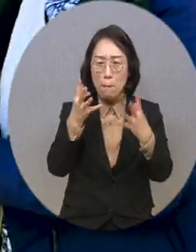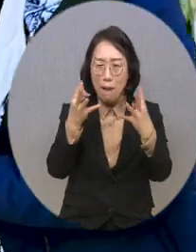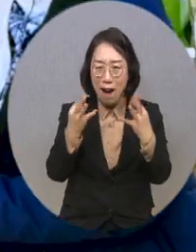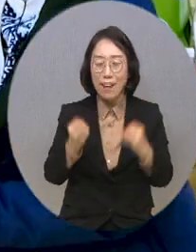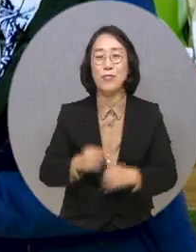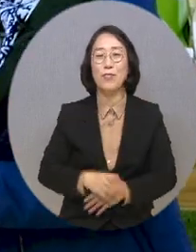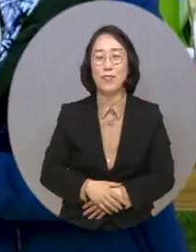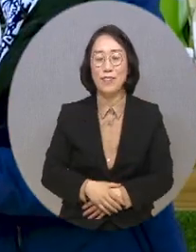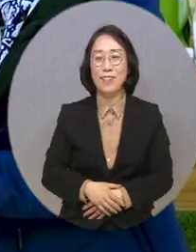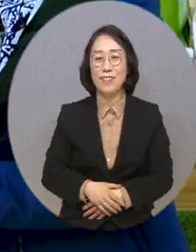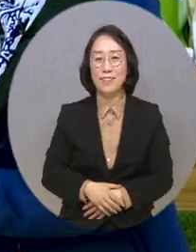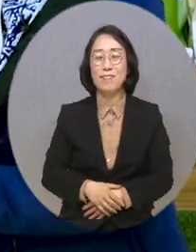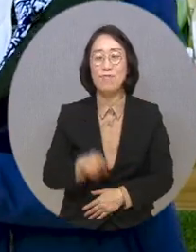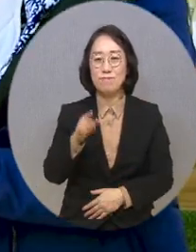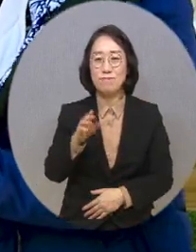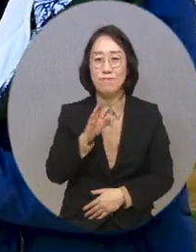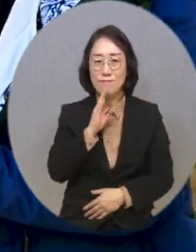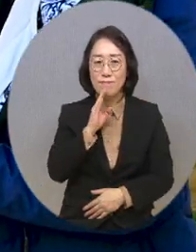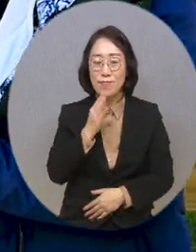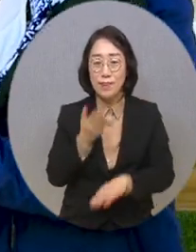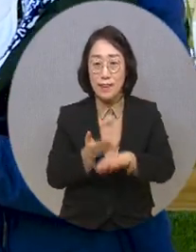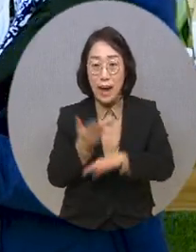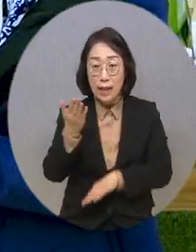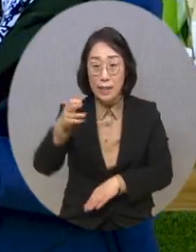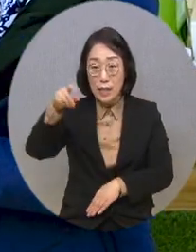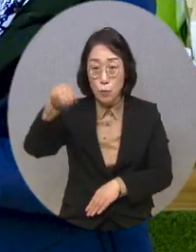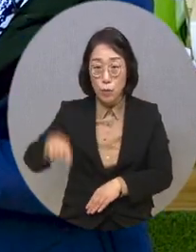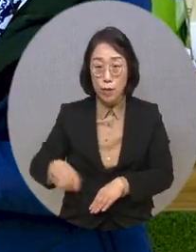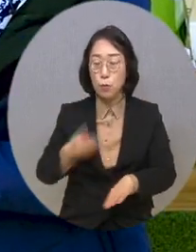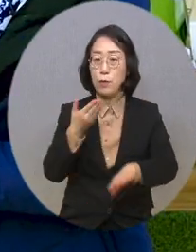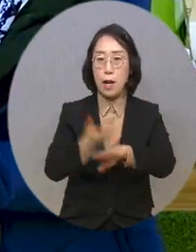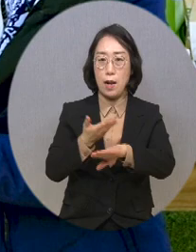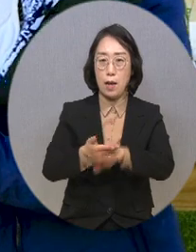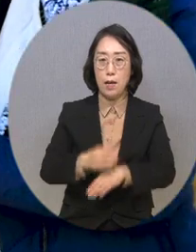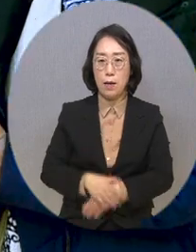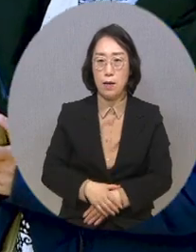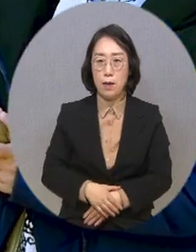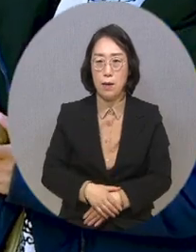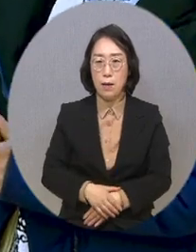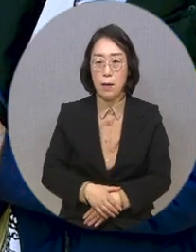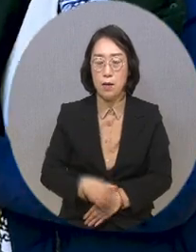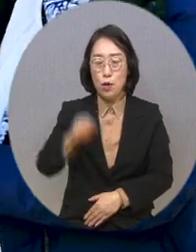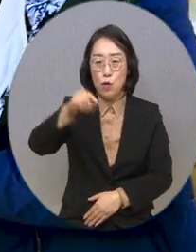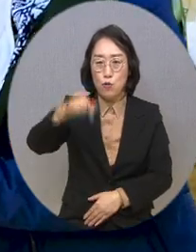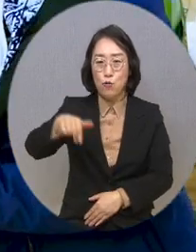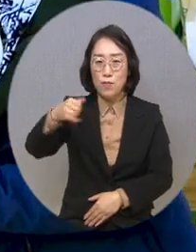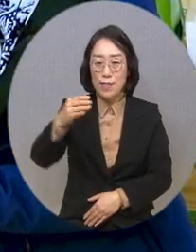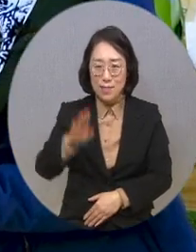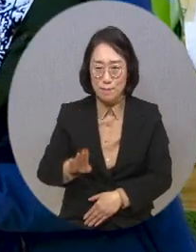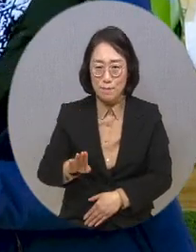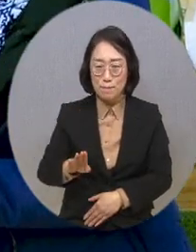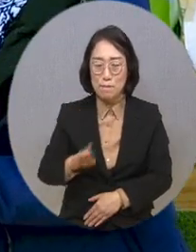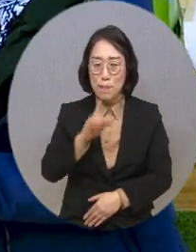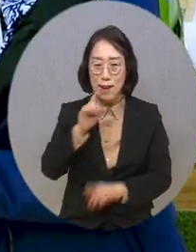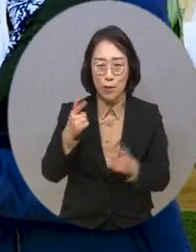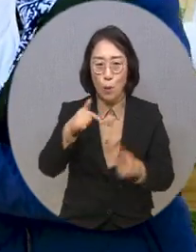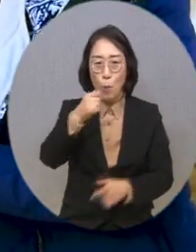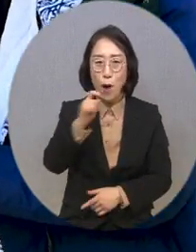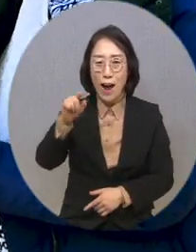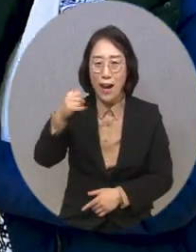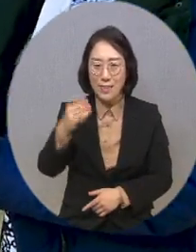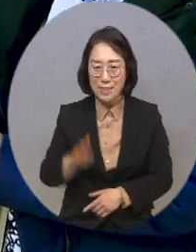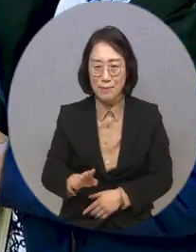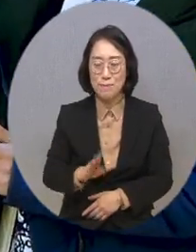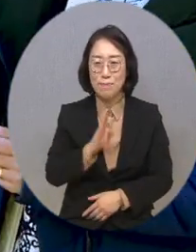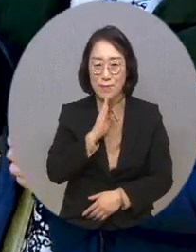안에. 진짜 이게 다른 키위랑 다른 것 같아. 그렇지. 아, 과, 다행이다. 육즙이 안 나오고 과즙이 나왔어. 진짜 육즙도 다행이다.